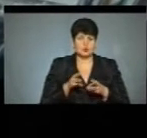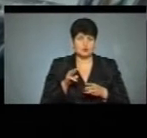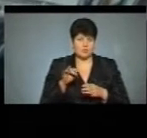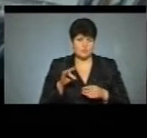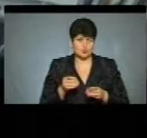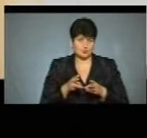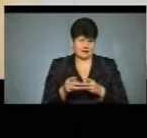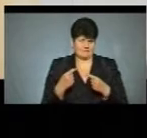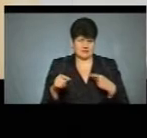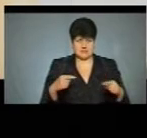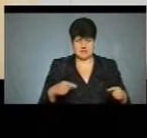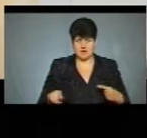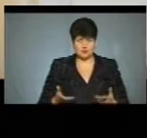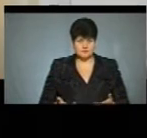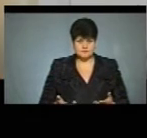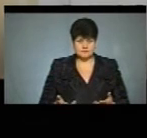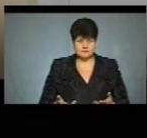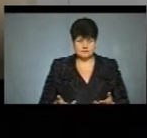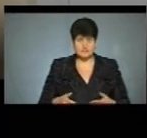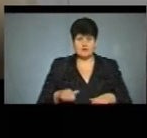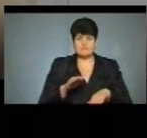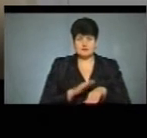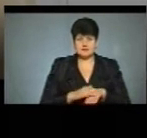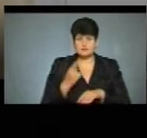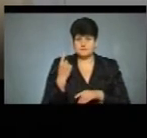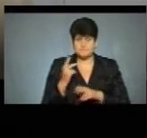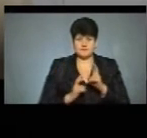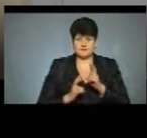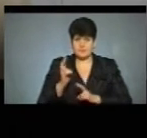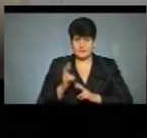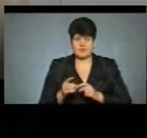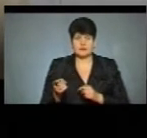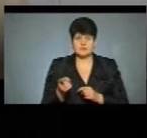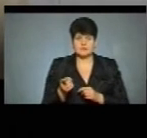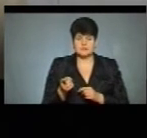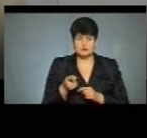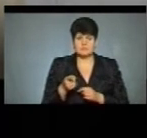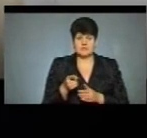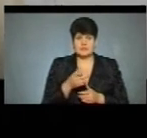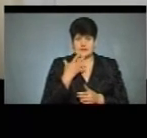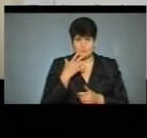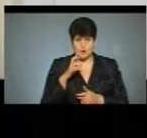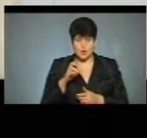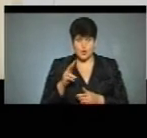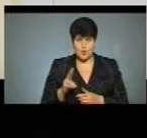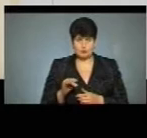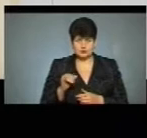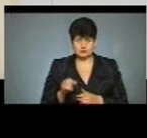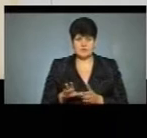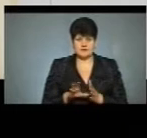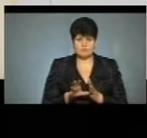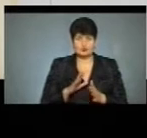між собою. Фактично, по даному підприємству Тернопільміськтеплокомуненерго було надано суду і